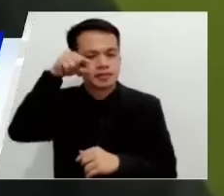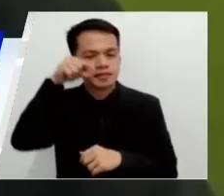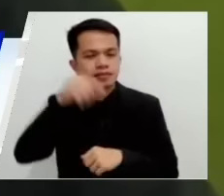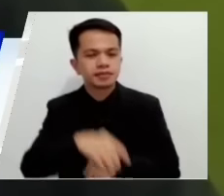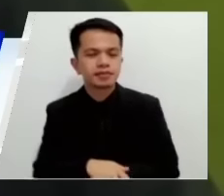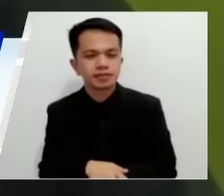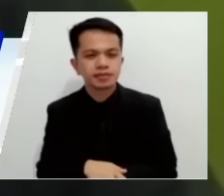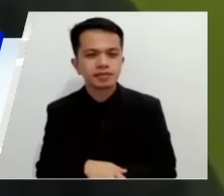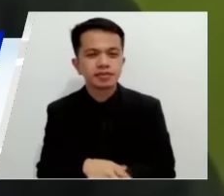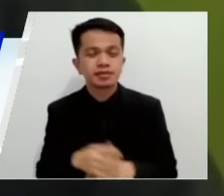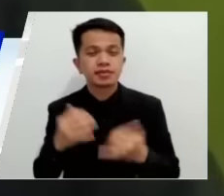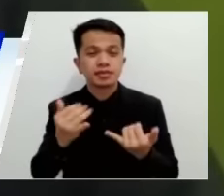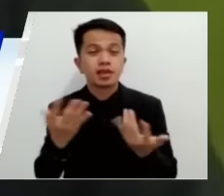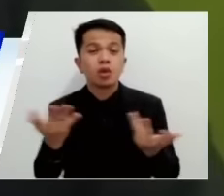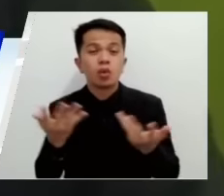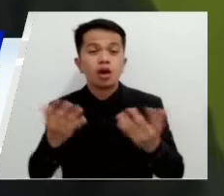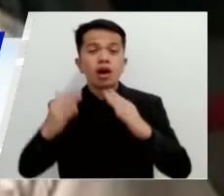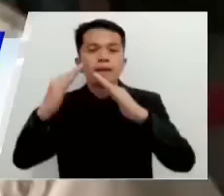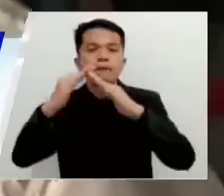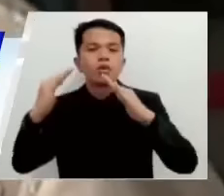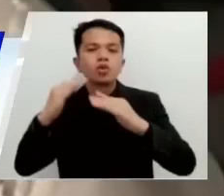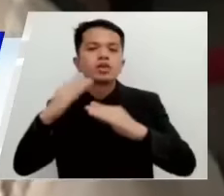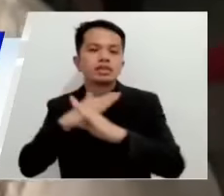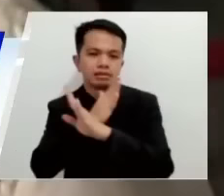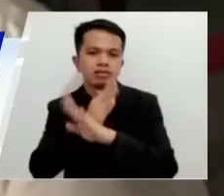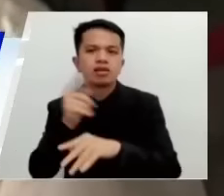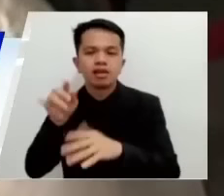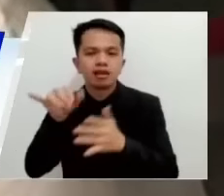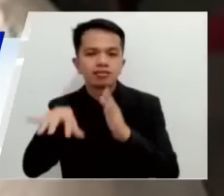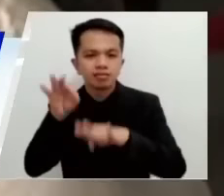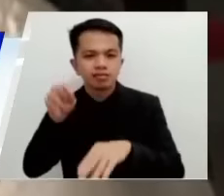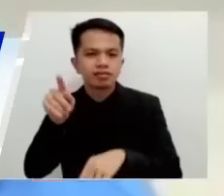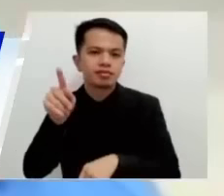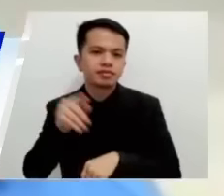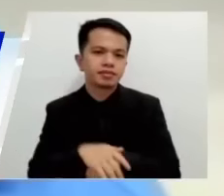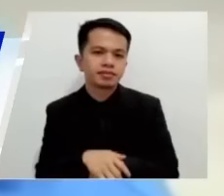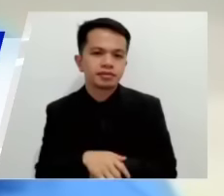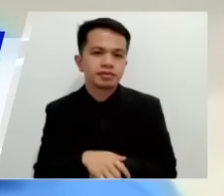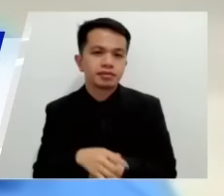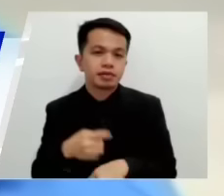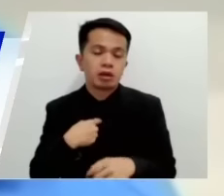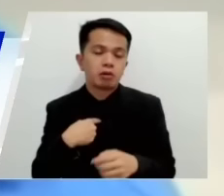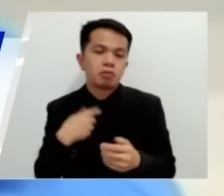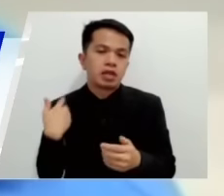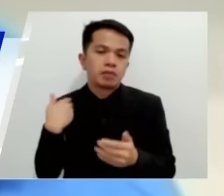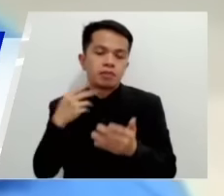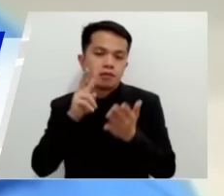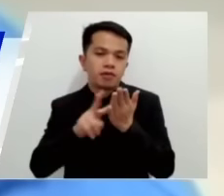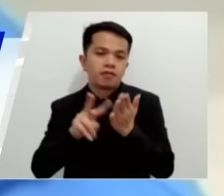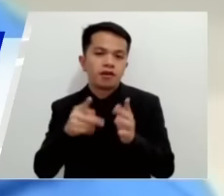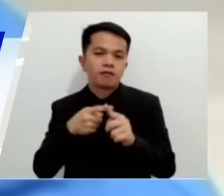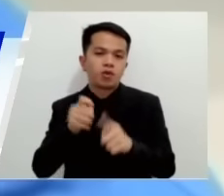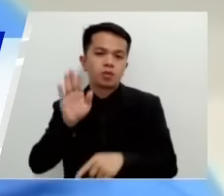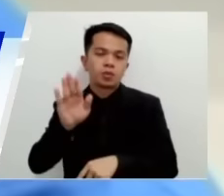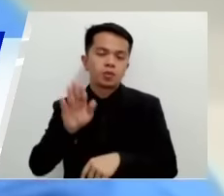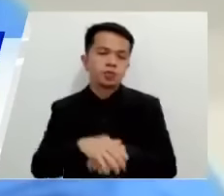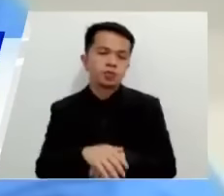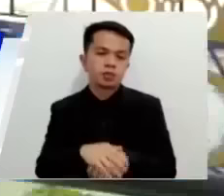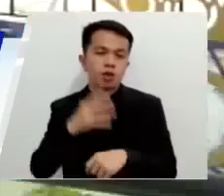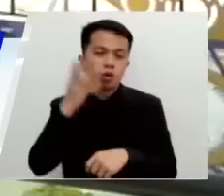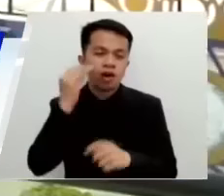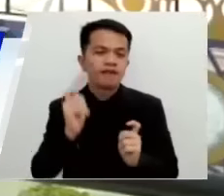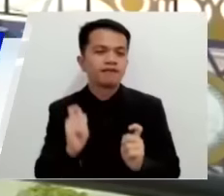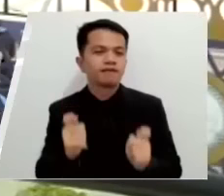bundok ng Davao City. I was not able to verify from him. Masyadong mabilis ang mga